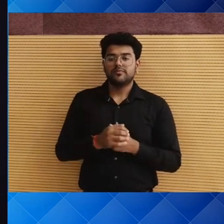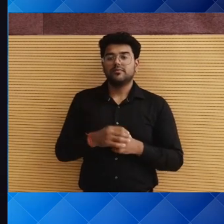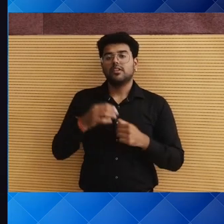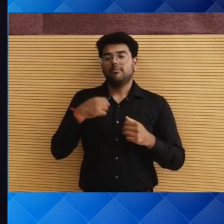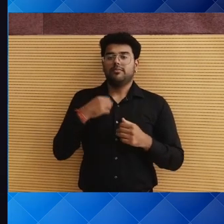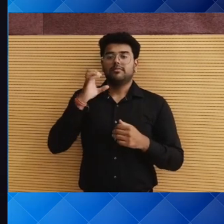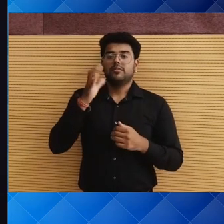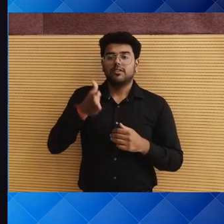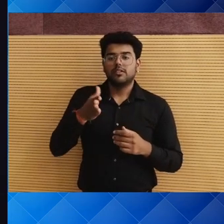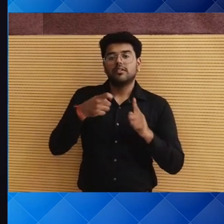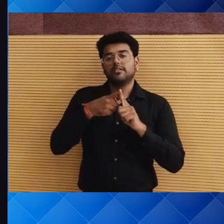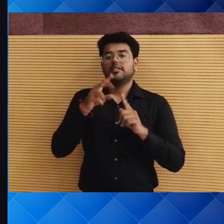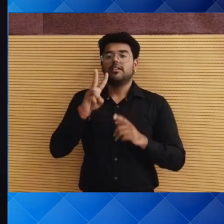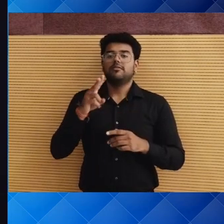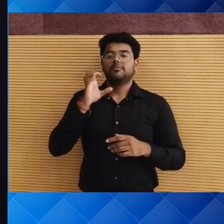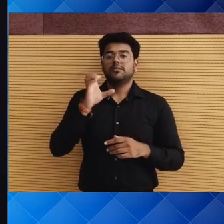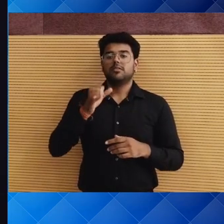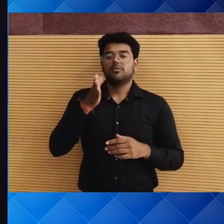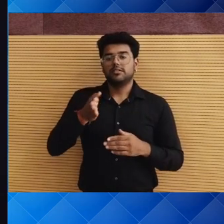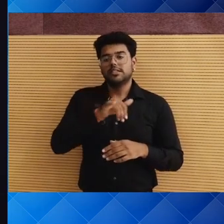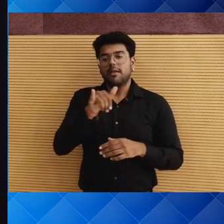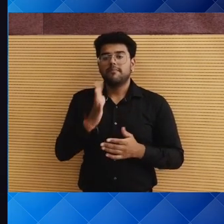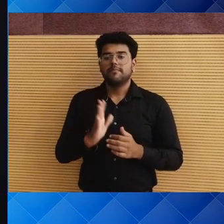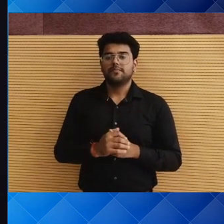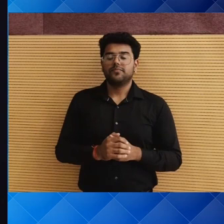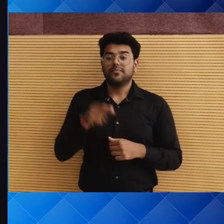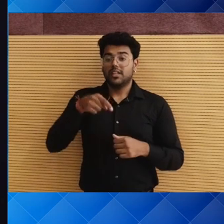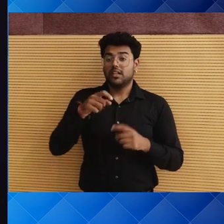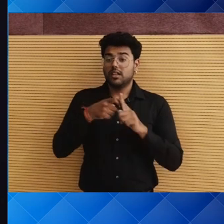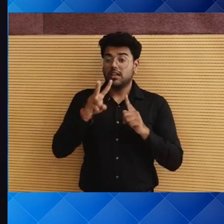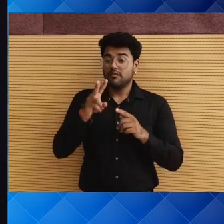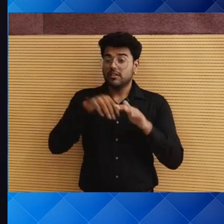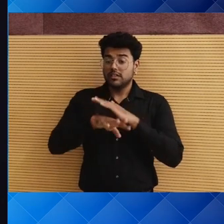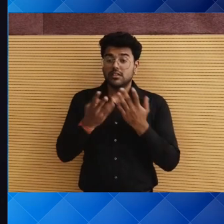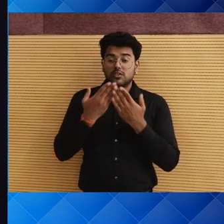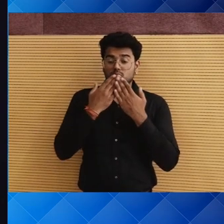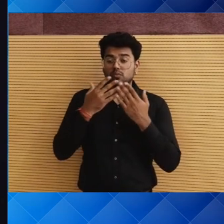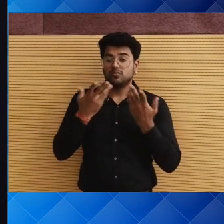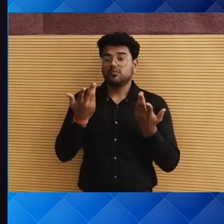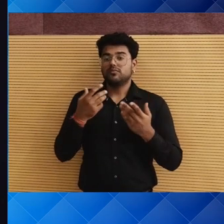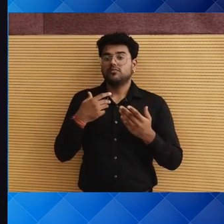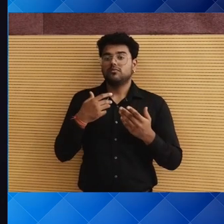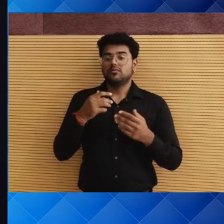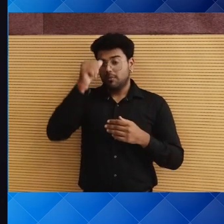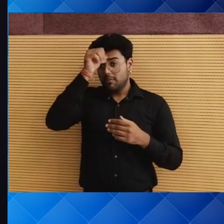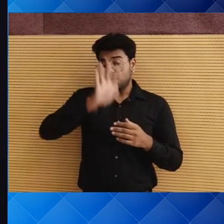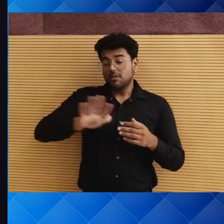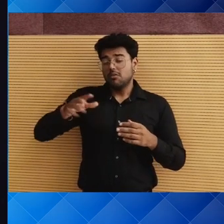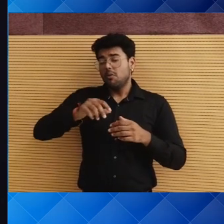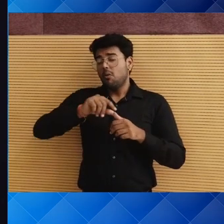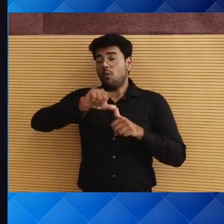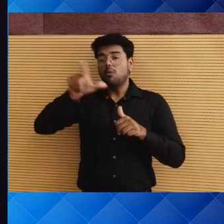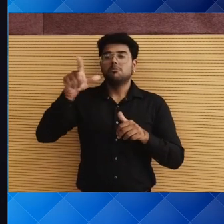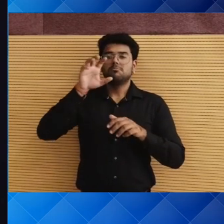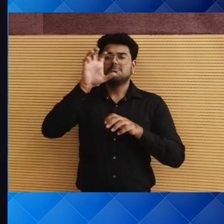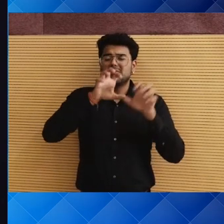को भी बधाई देता हूं। केंद्रीय विद्यालय ने आज से, अभी हम लोगों ने उस क्षण का भी साक्षी बने, देश की लगभग हर एक प्रांत